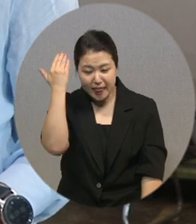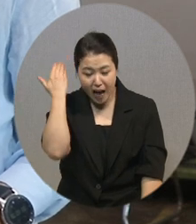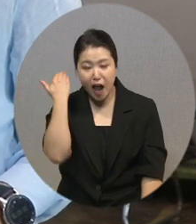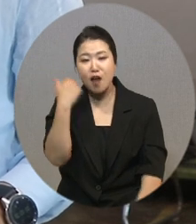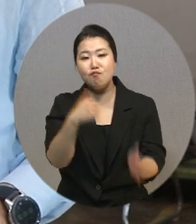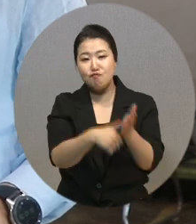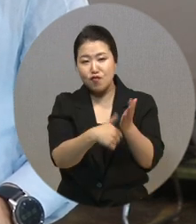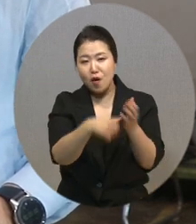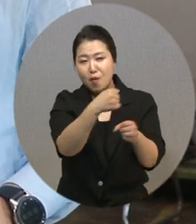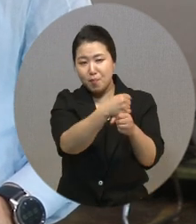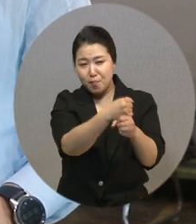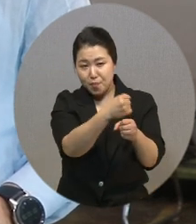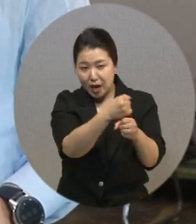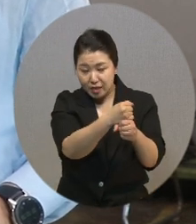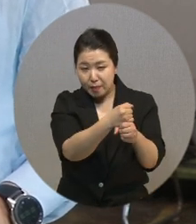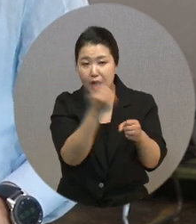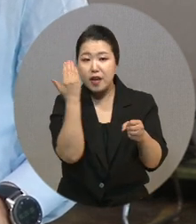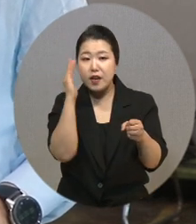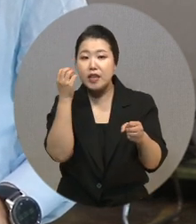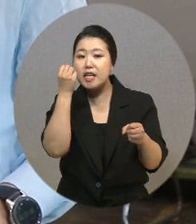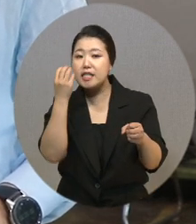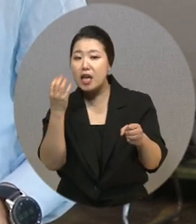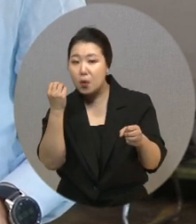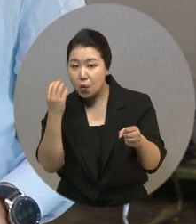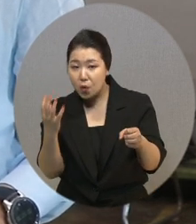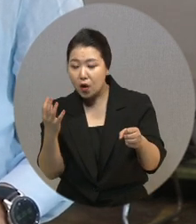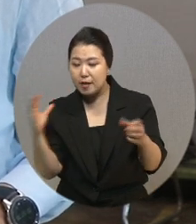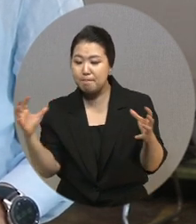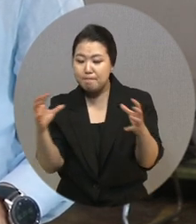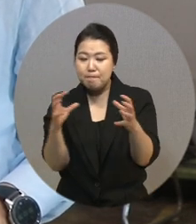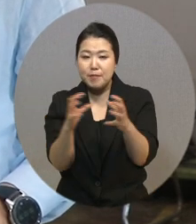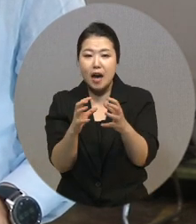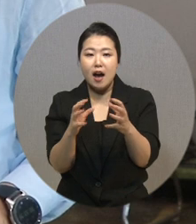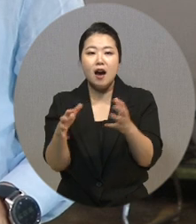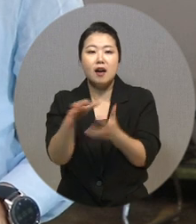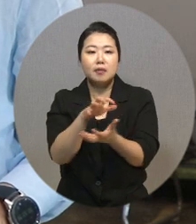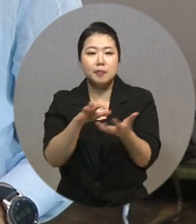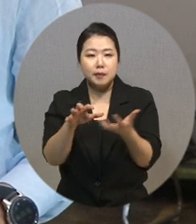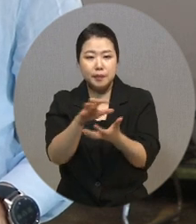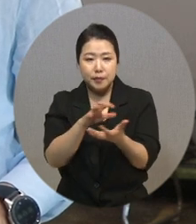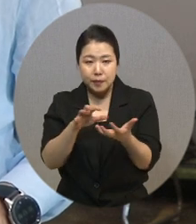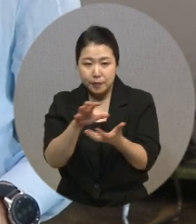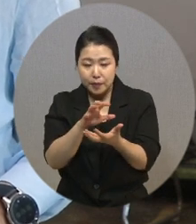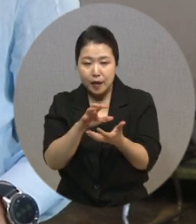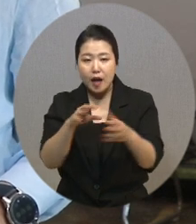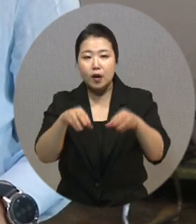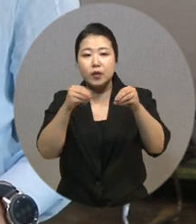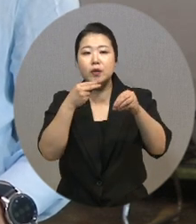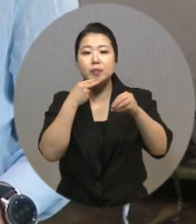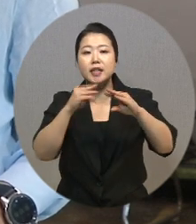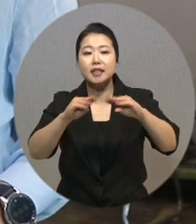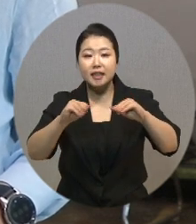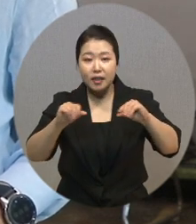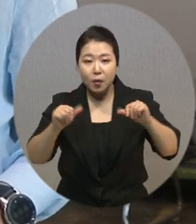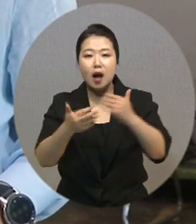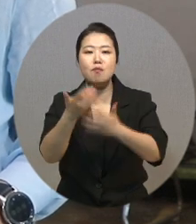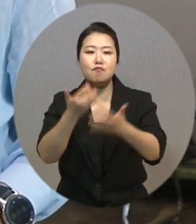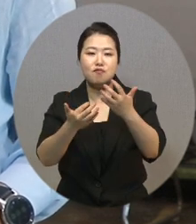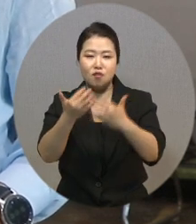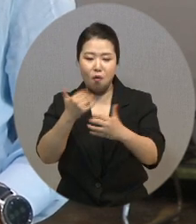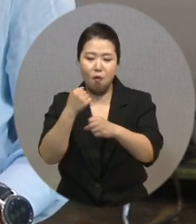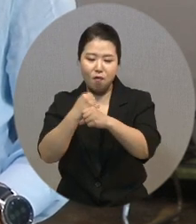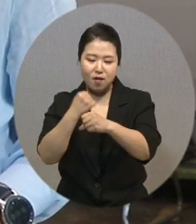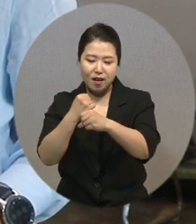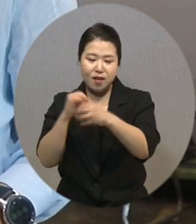만지면서도 새로움의 온몸을 밀고 들어가 마르지 않는 흙과 는 불로